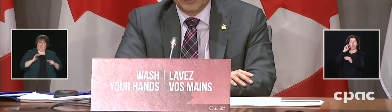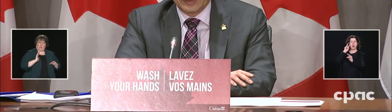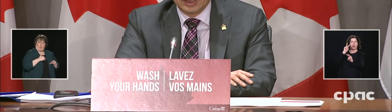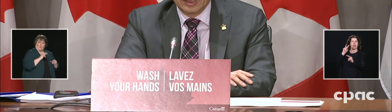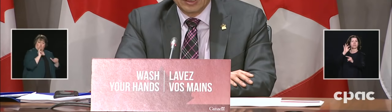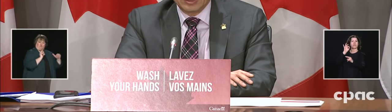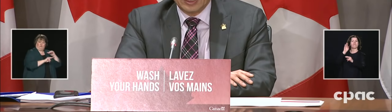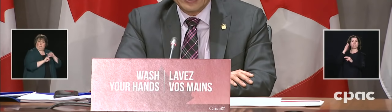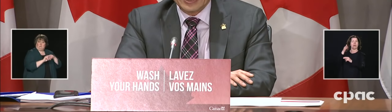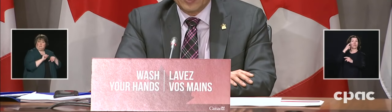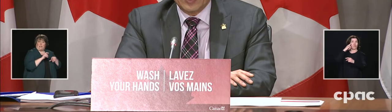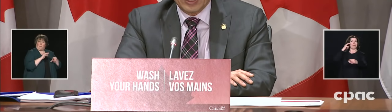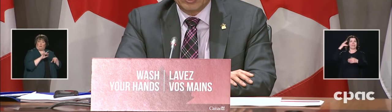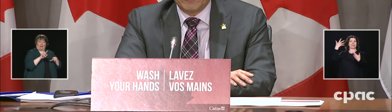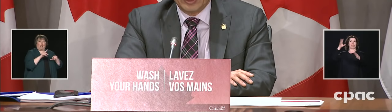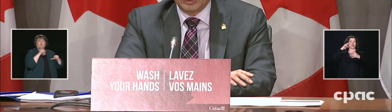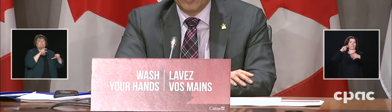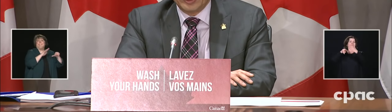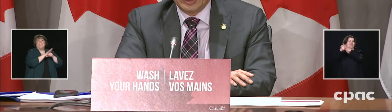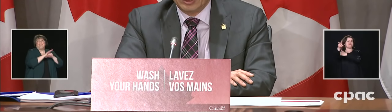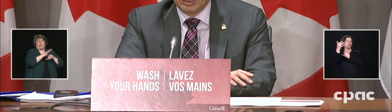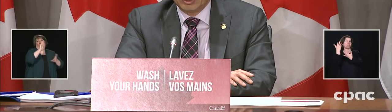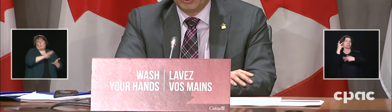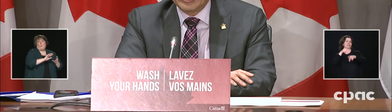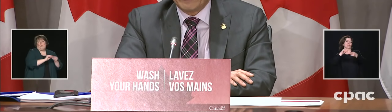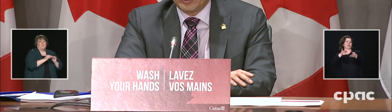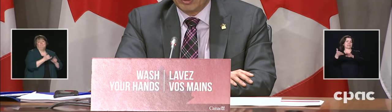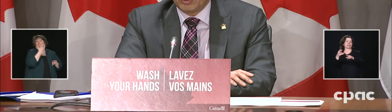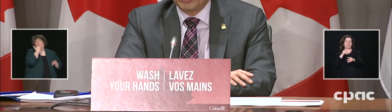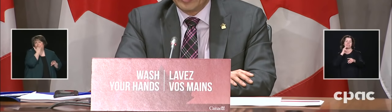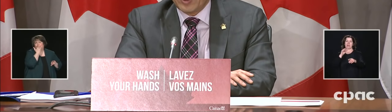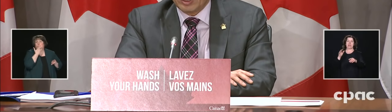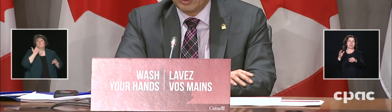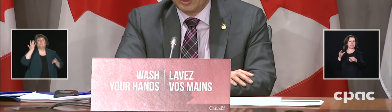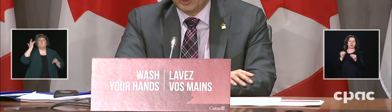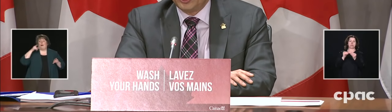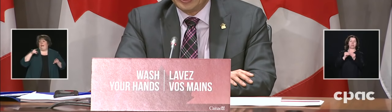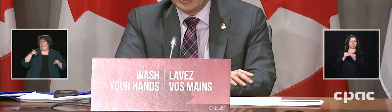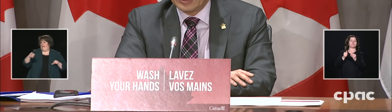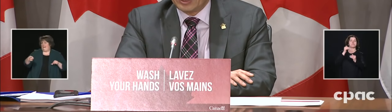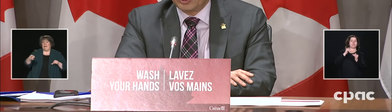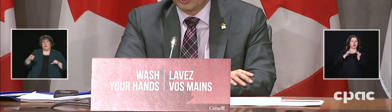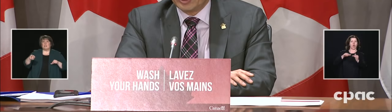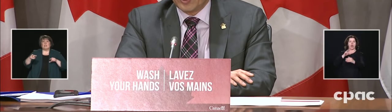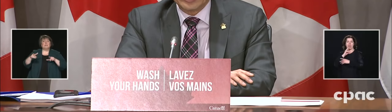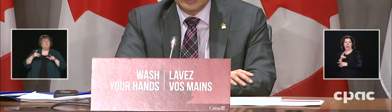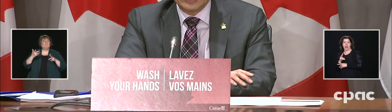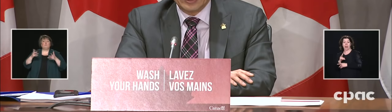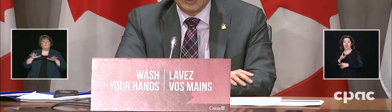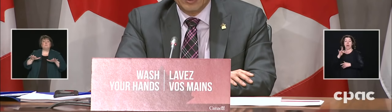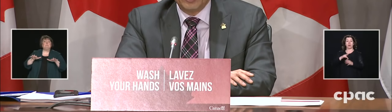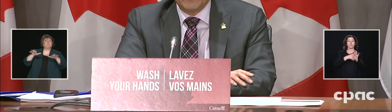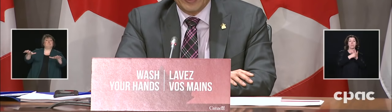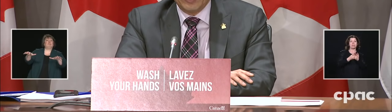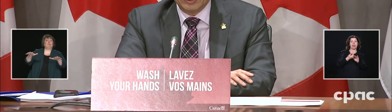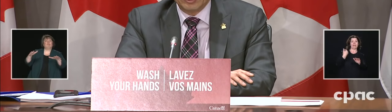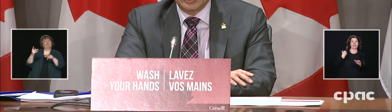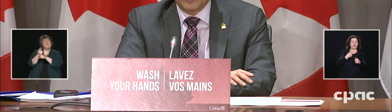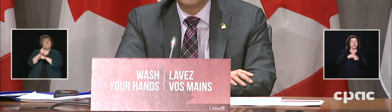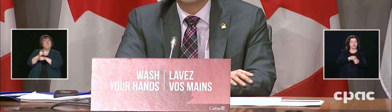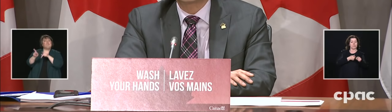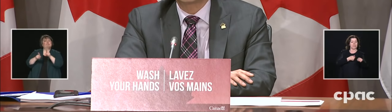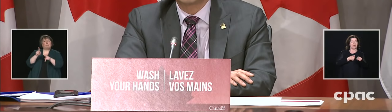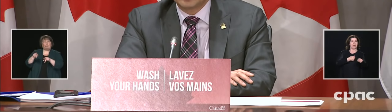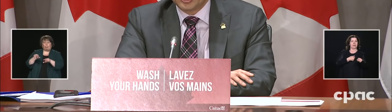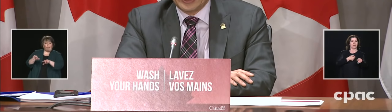décès. Cela s'explique par le fait que le modèle que nous avions au départ utilisait un taux de mortalité plus faible dans